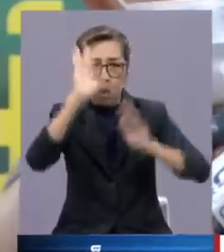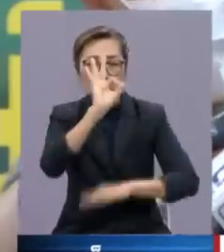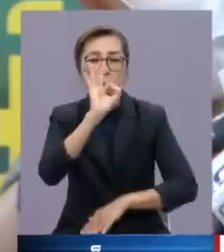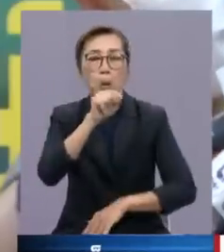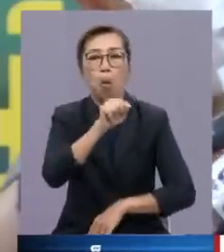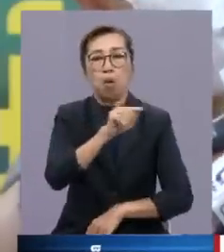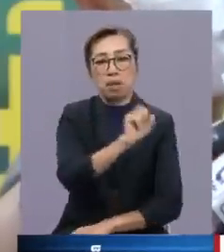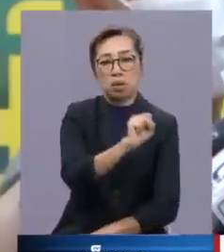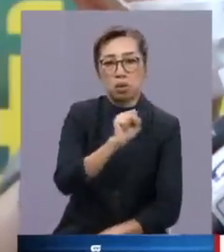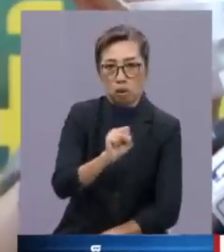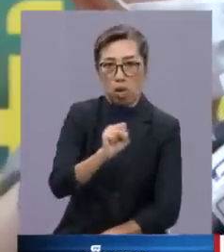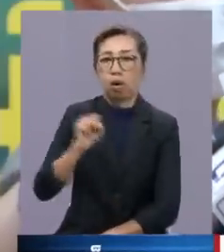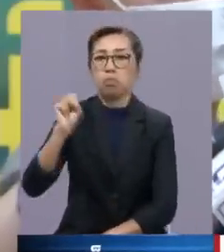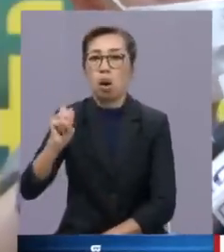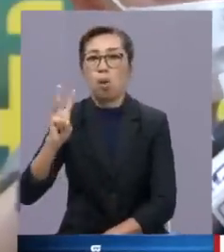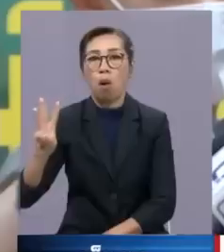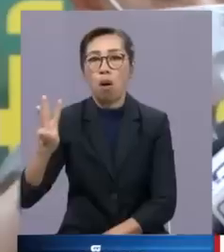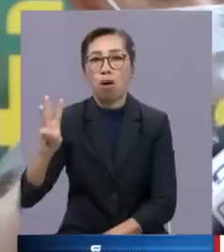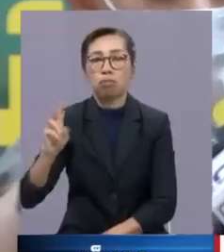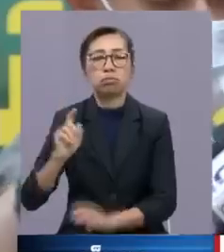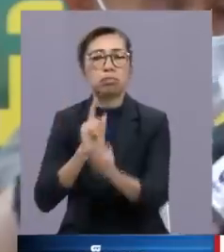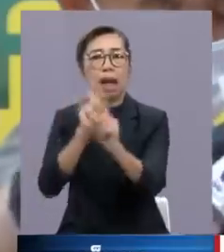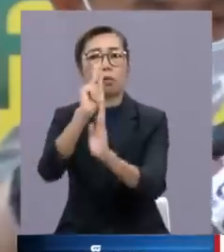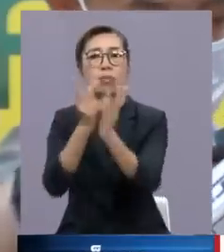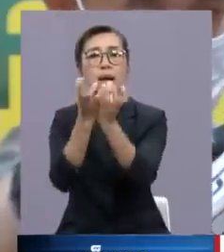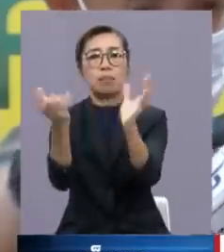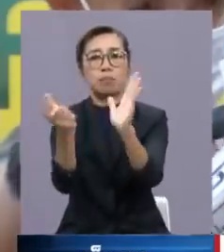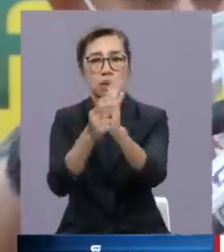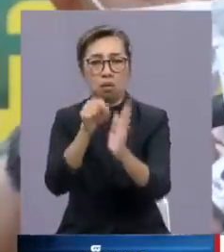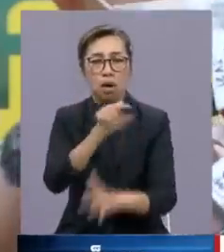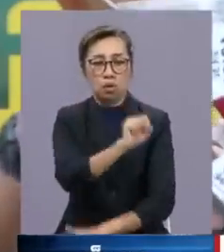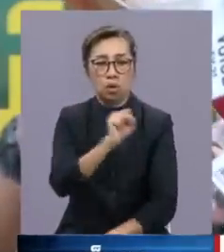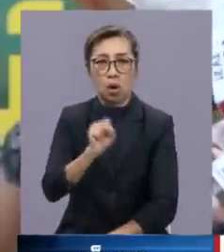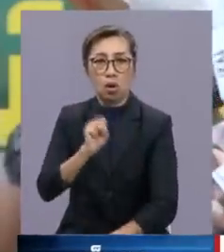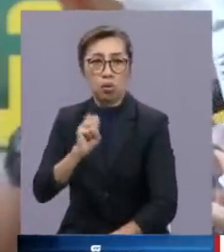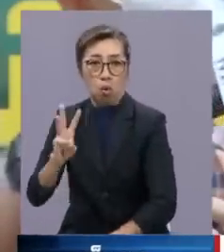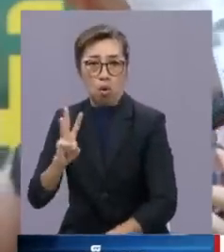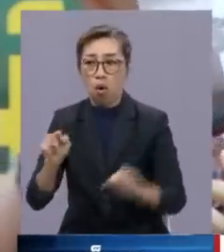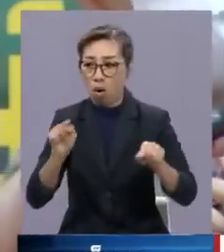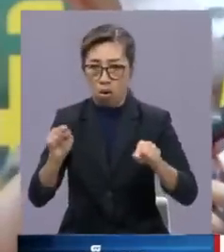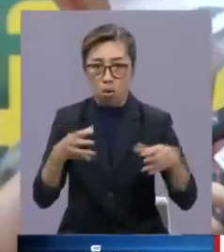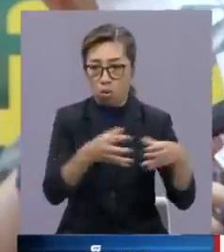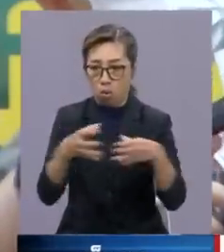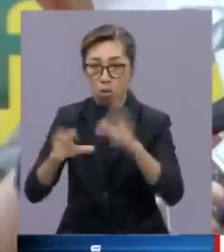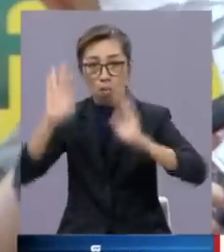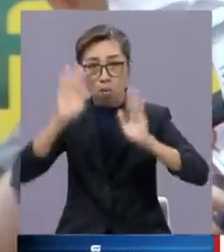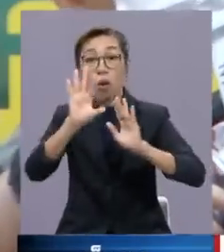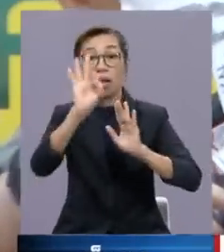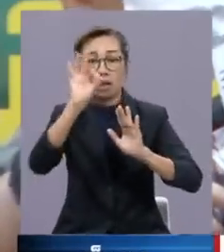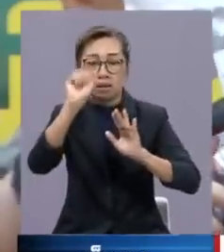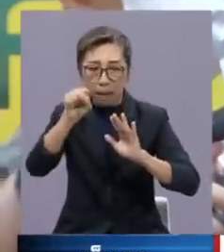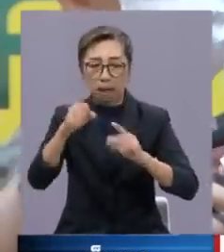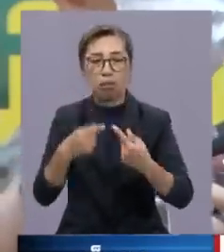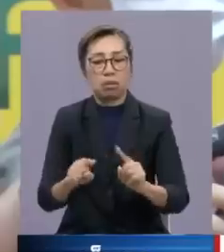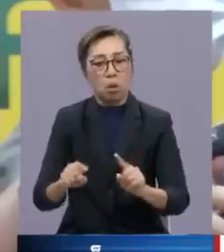ากเป็นการโหวตของ2สภาตามรัฐธรรมนูญฉบับนี้ก็ต้องเคารพว่ารัฐธรรมนูญเนี่ยเขากำหนดมาว่าอย่างไรแต่ทิศทางว่าจะเลือกใครนั้นท